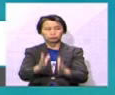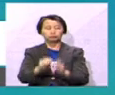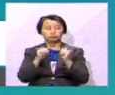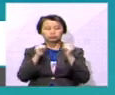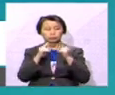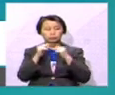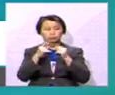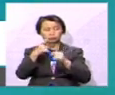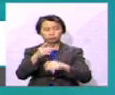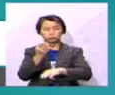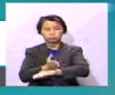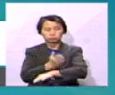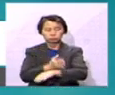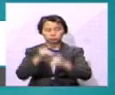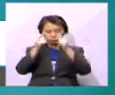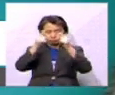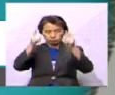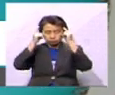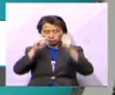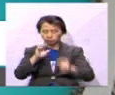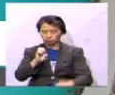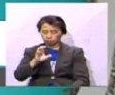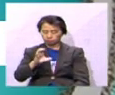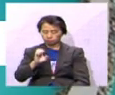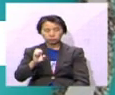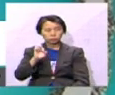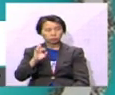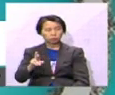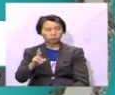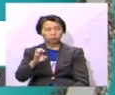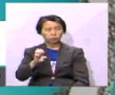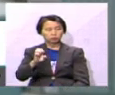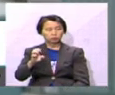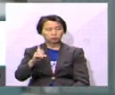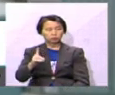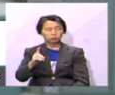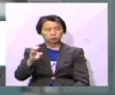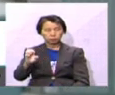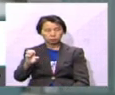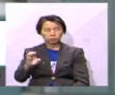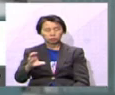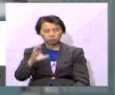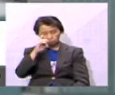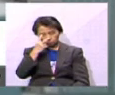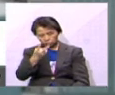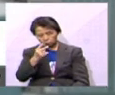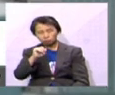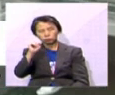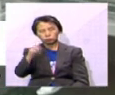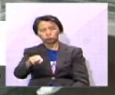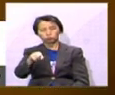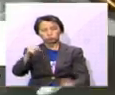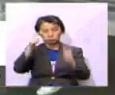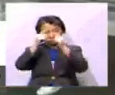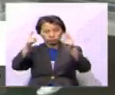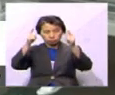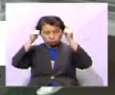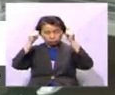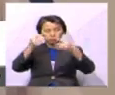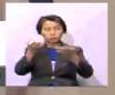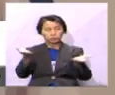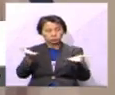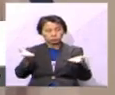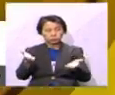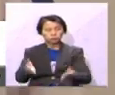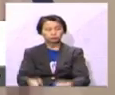program pemerkasaan graduan ECER ETEP dilihat berjaya meningkatkan keboleh pasaran graduan tempatan.